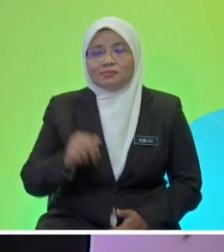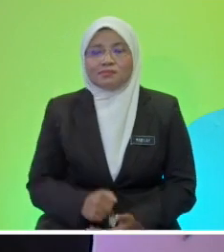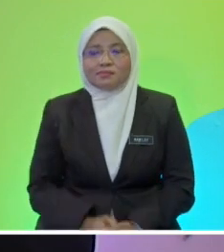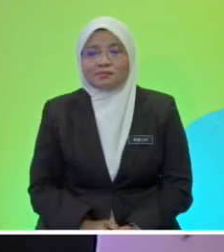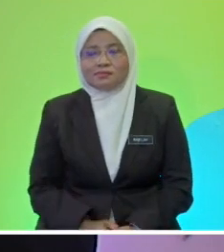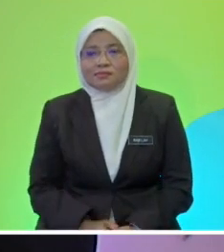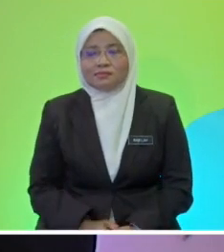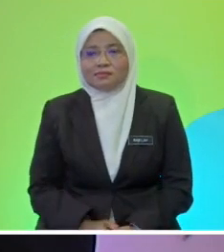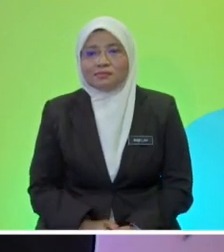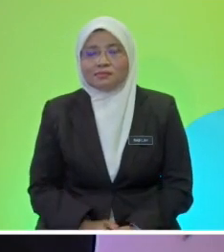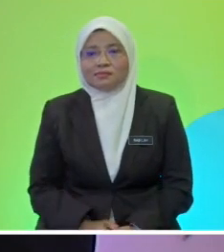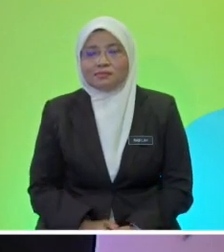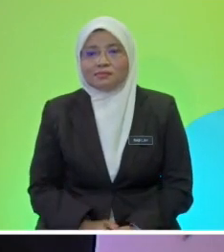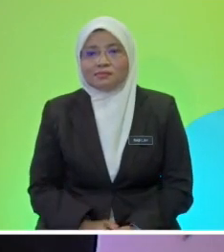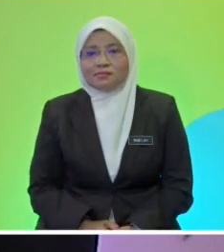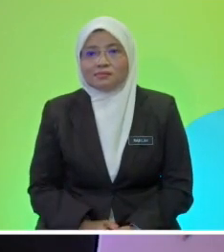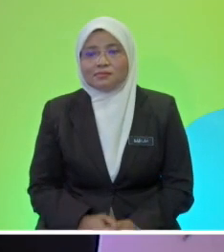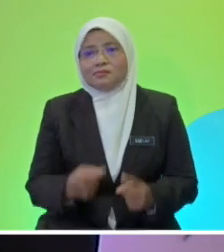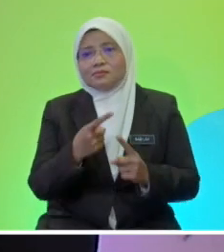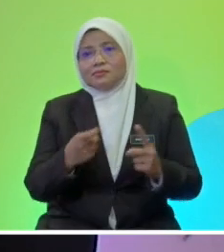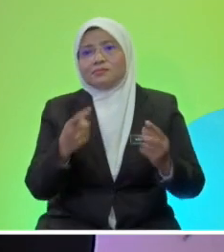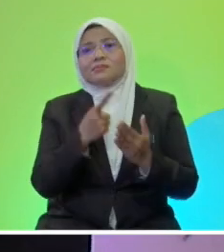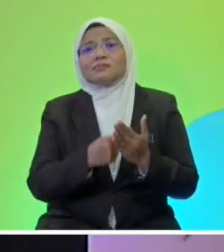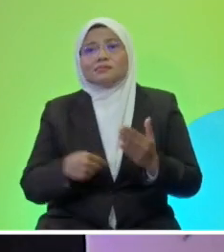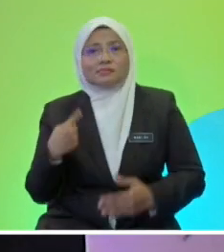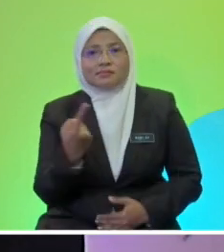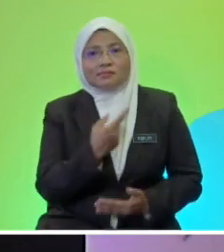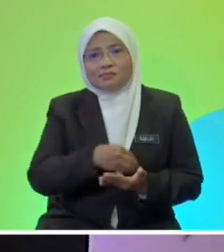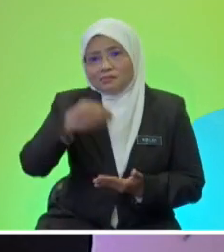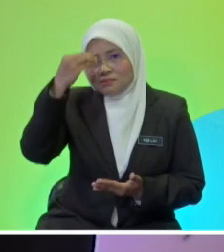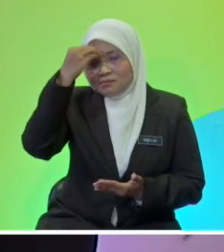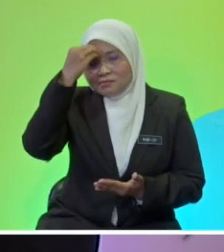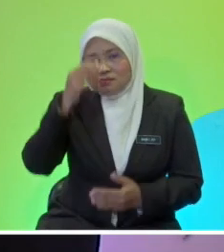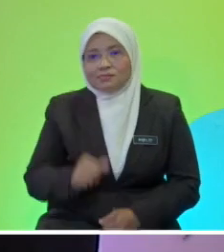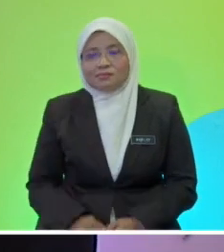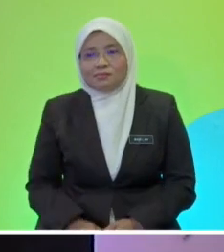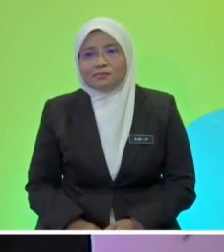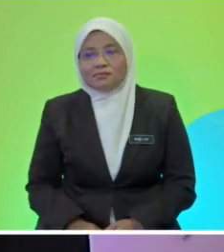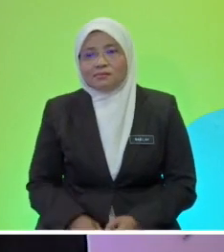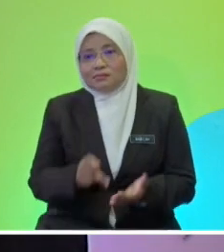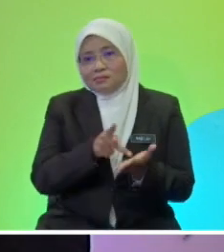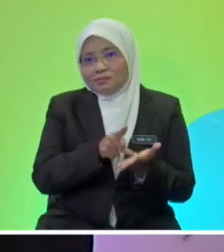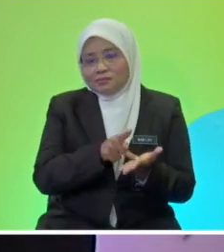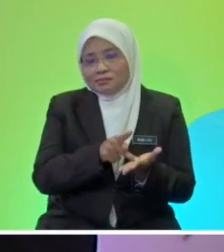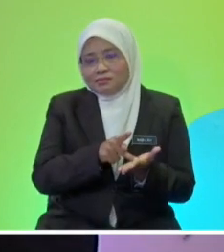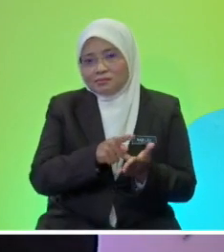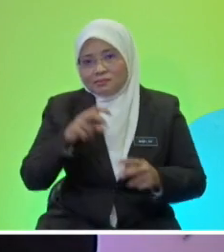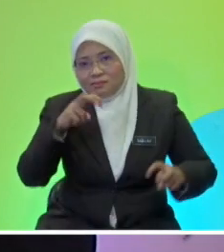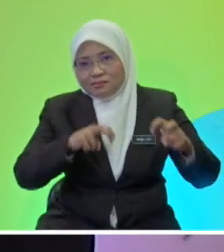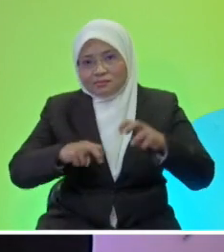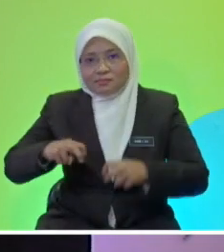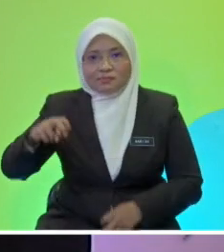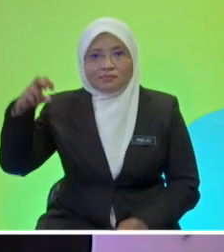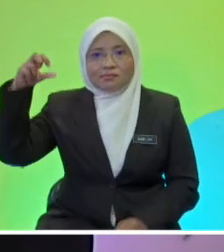belajar daripada aku yang kita paham berkenaan dengan kesan penyelidikan genetik terhadap kehidupan manusia oke oke